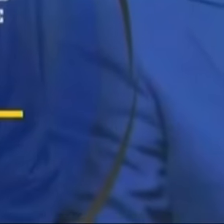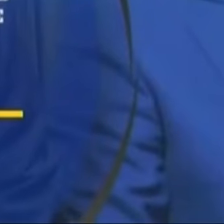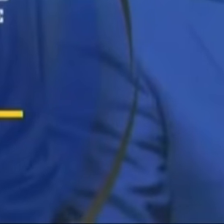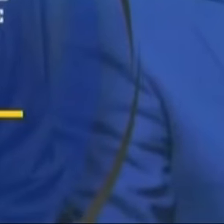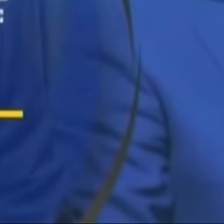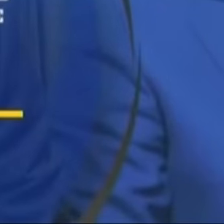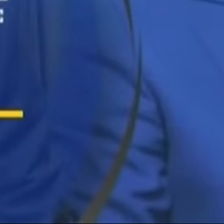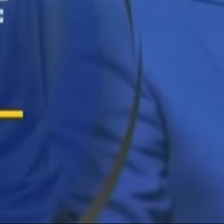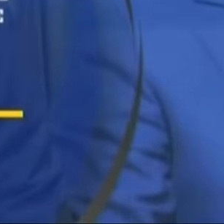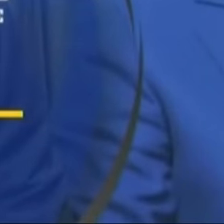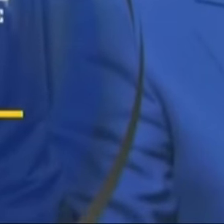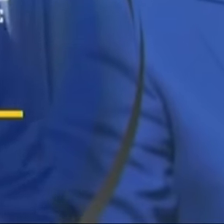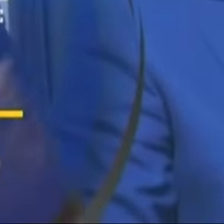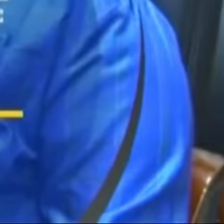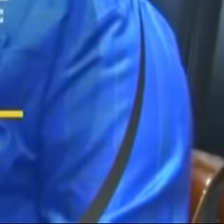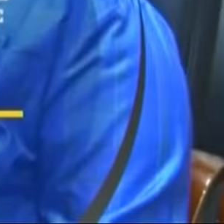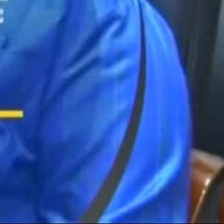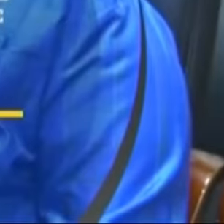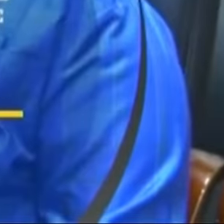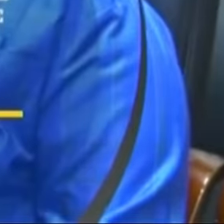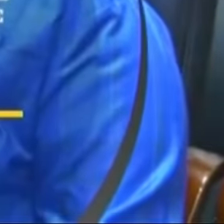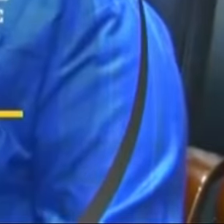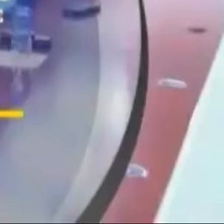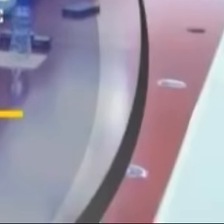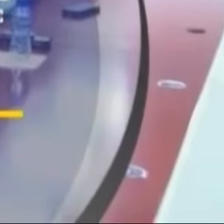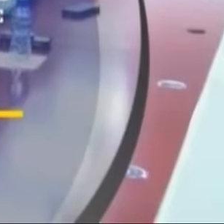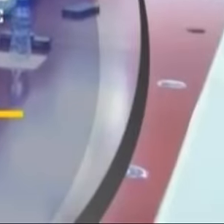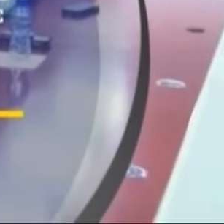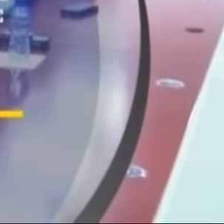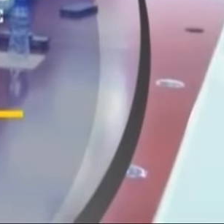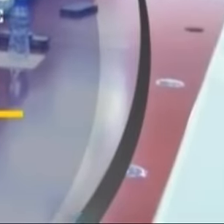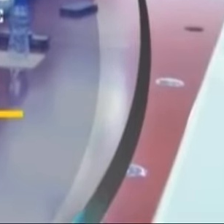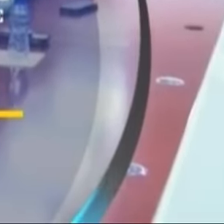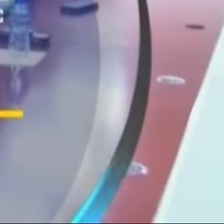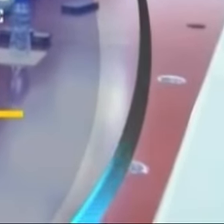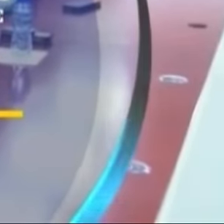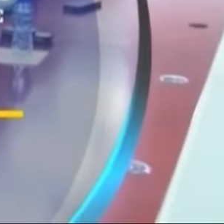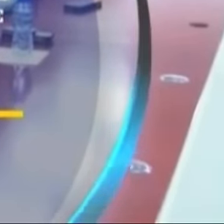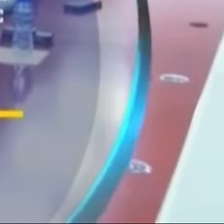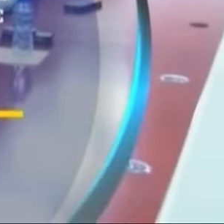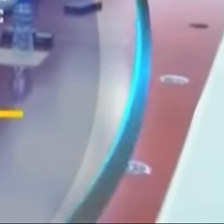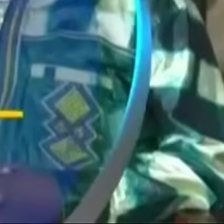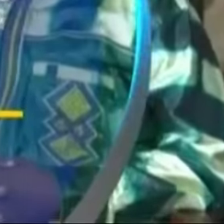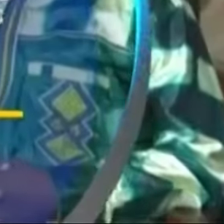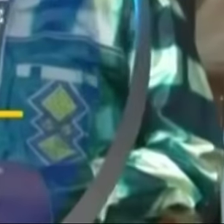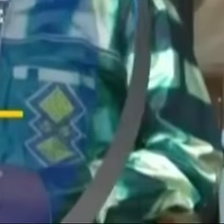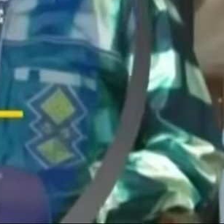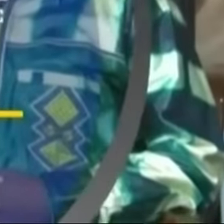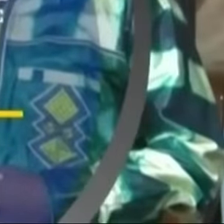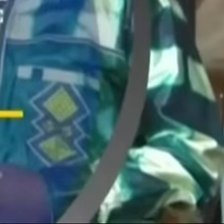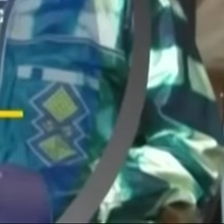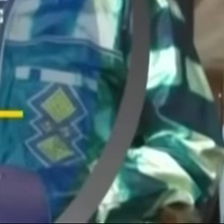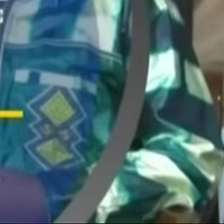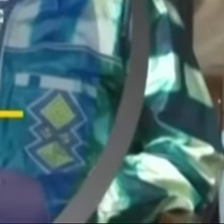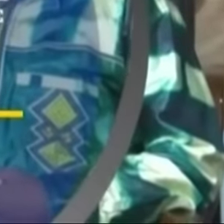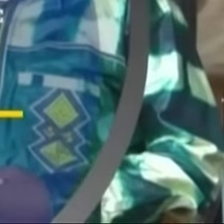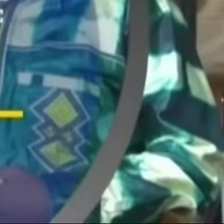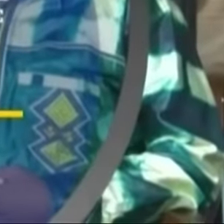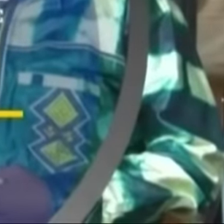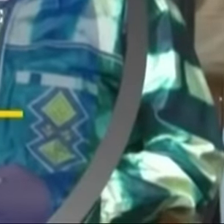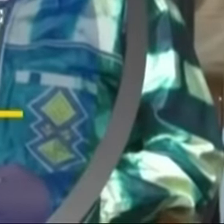retrouvés autour d'Augustin Kabouya, coordonnateur de la majorité parlementaire. Il faut bien suivre les ambitions et